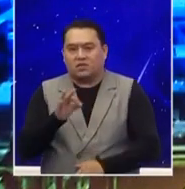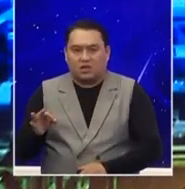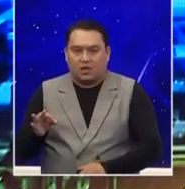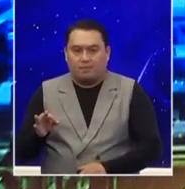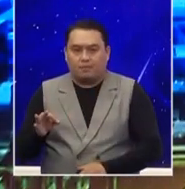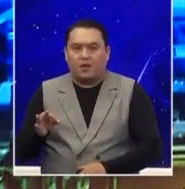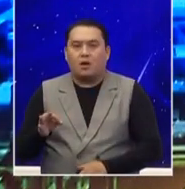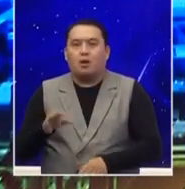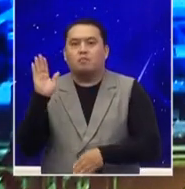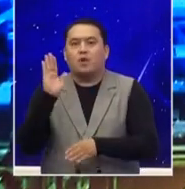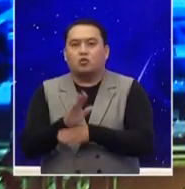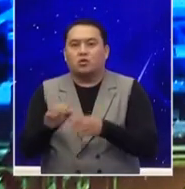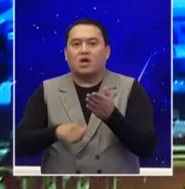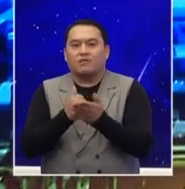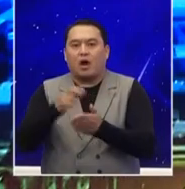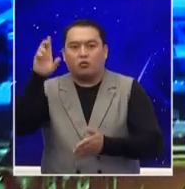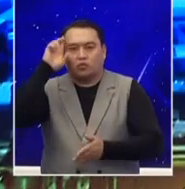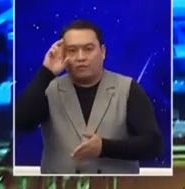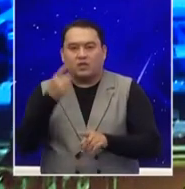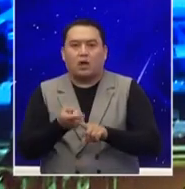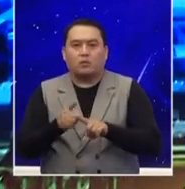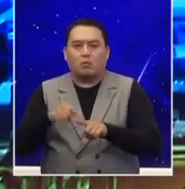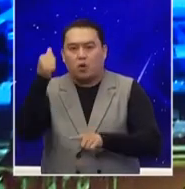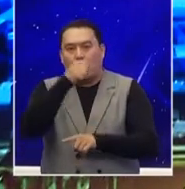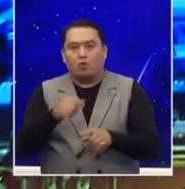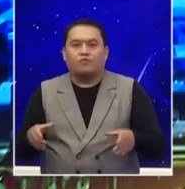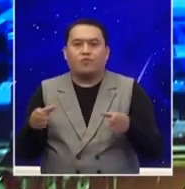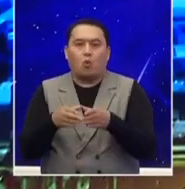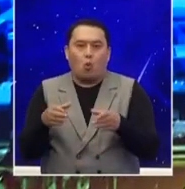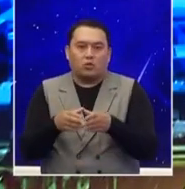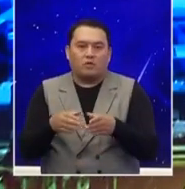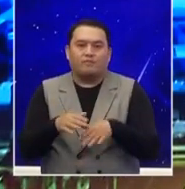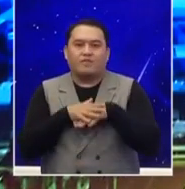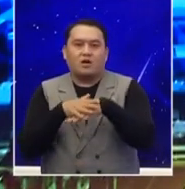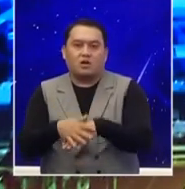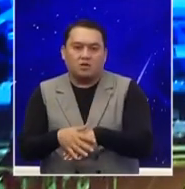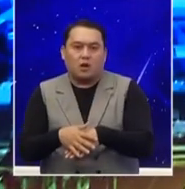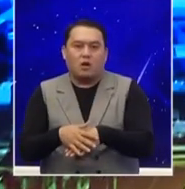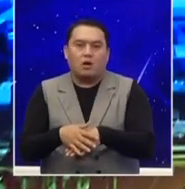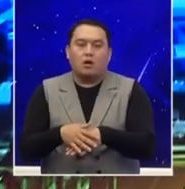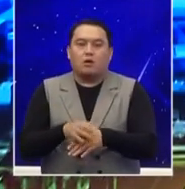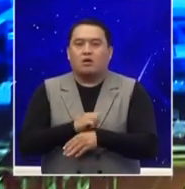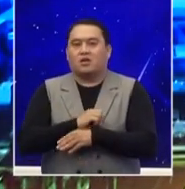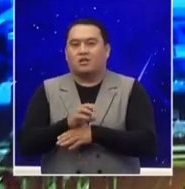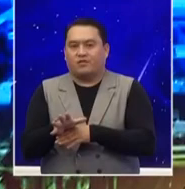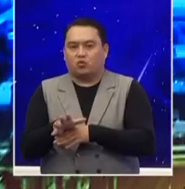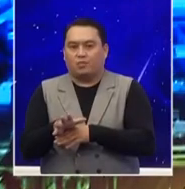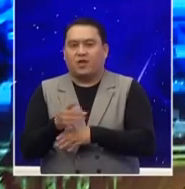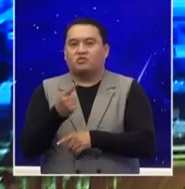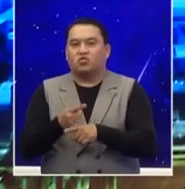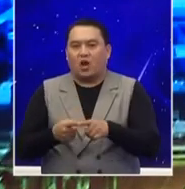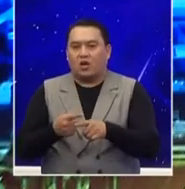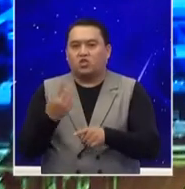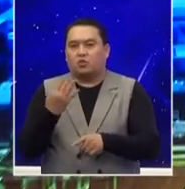процента по поручению главы государства в этом году через фонд были выделены средства на борьбу с коронавирусом в